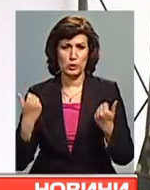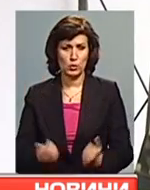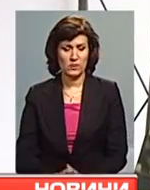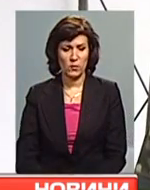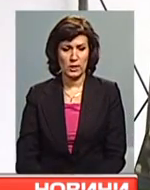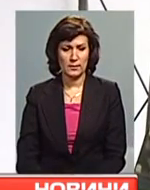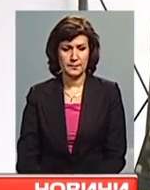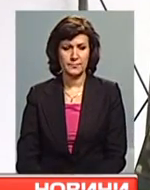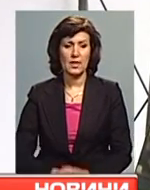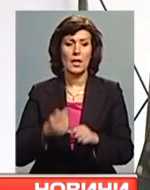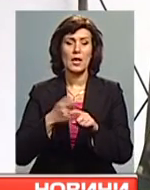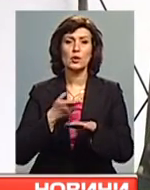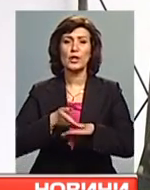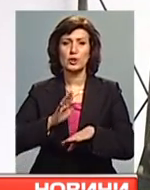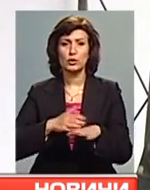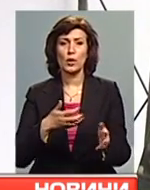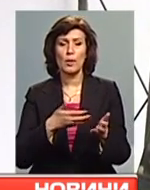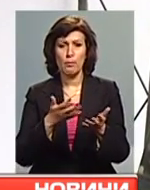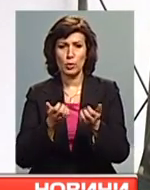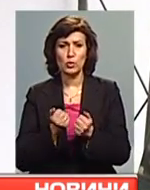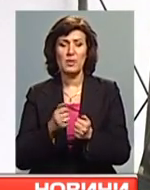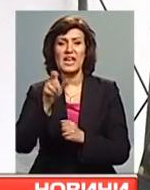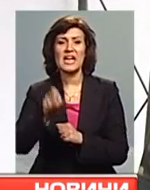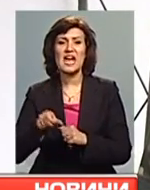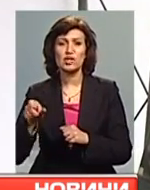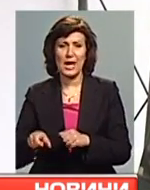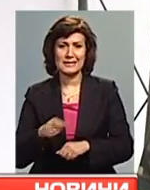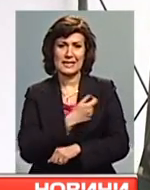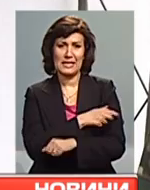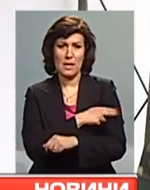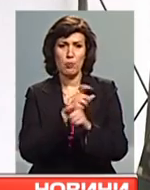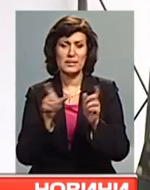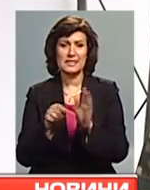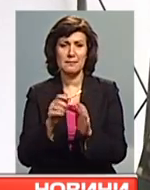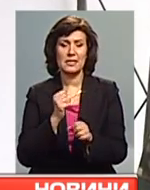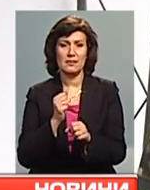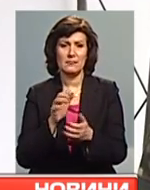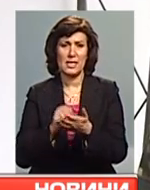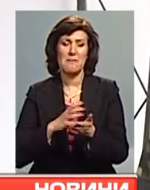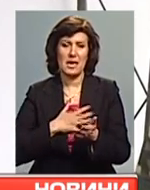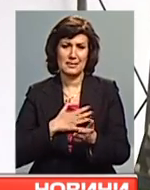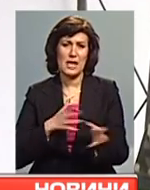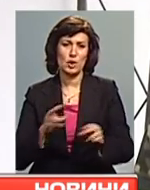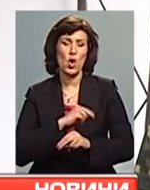присутствует. Те, которые тяжелые, поступили в гражданские больницы, значит, с ними занимались наши коллеги